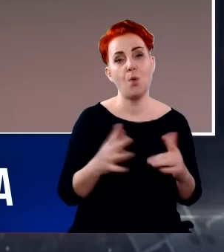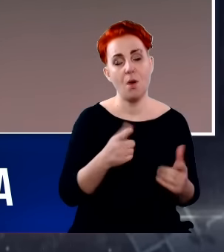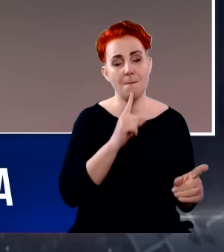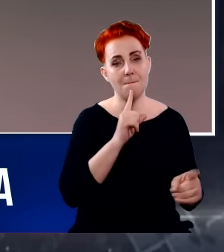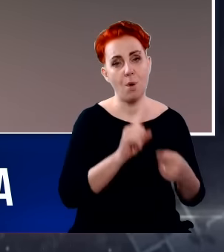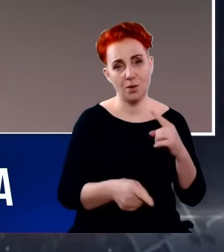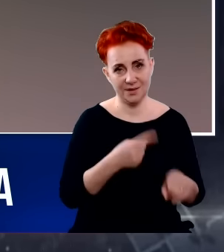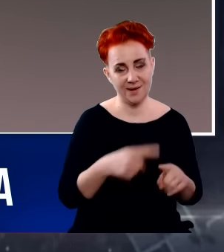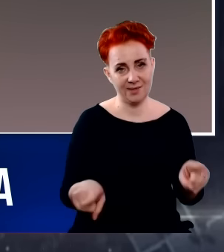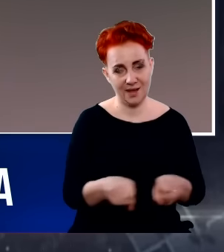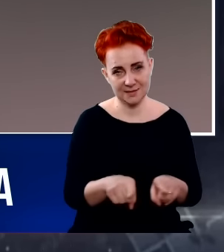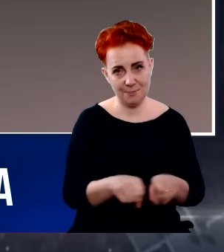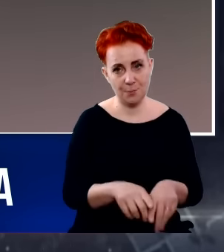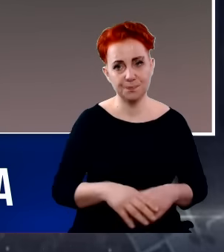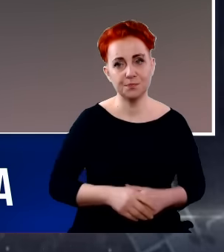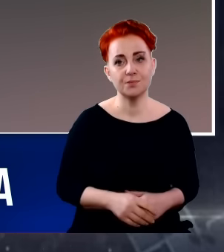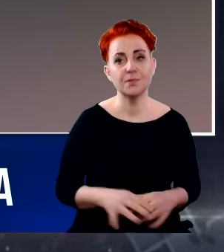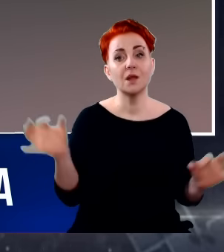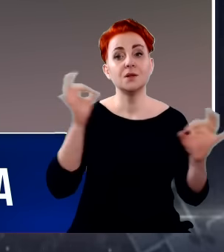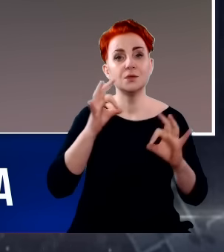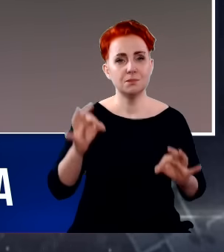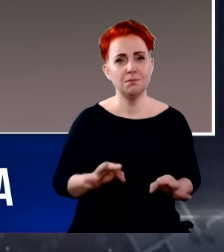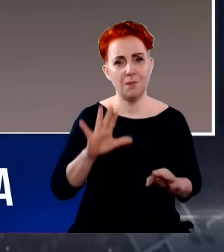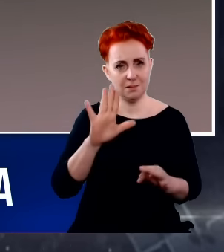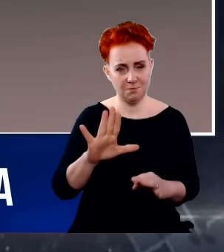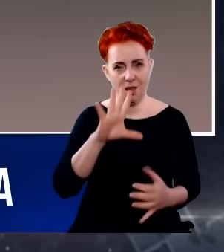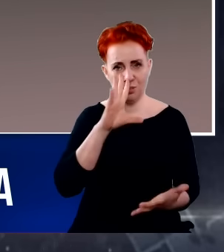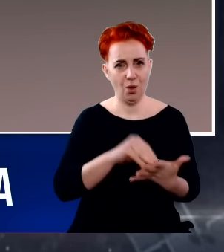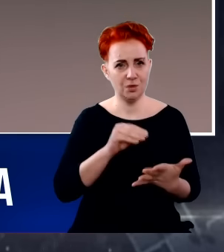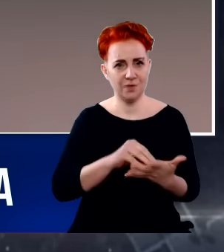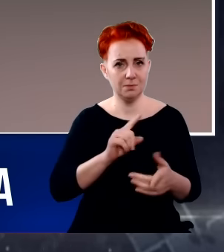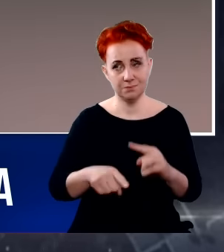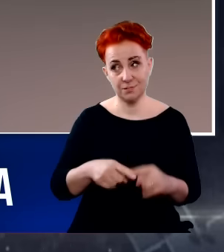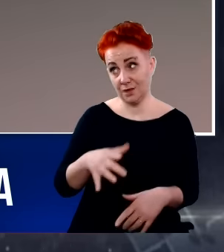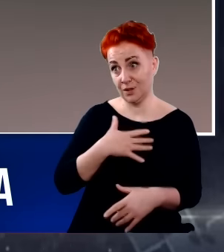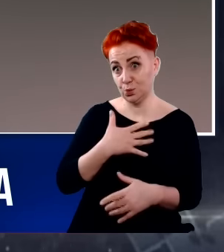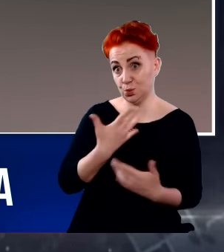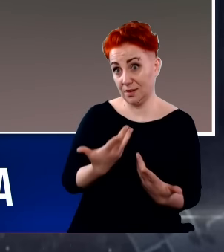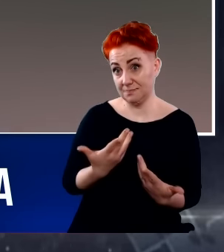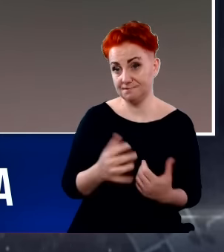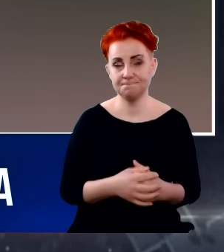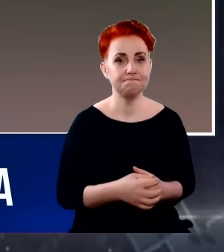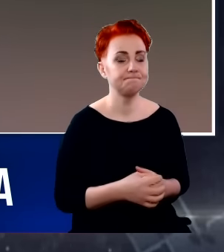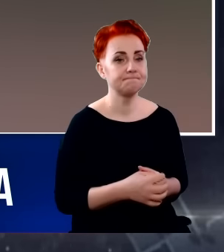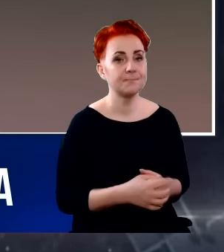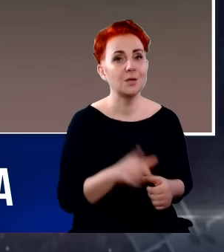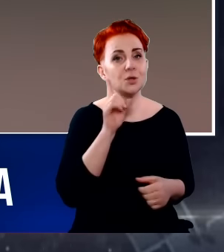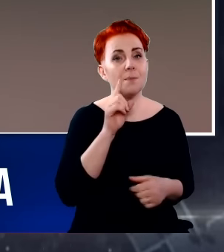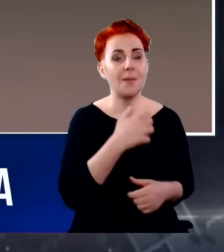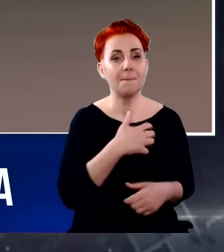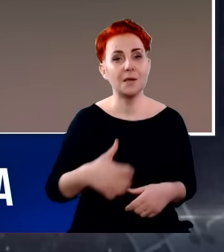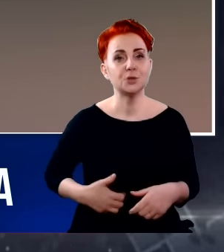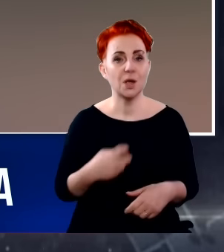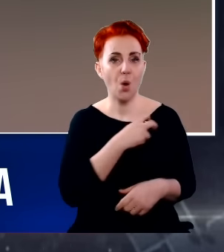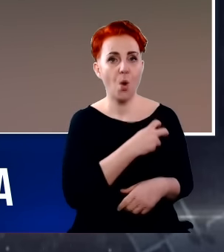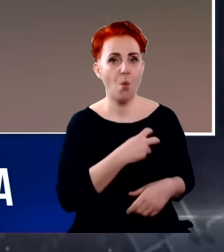Czy pani marszałek jest doświadczonym politykiem? Tak mi się wydaje. Czy pan marszałek Hołownia jest w tym